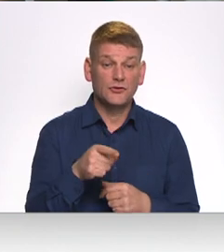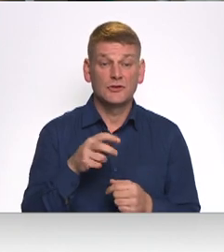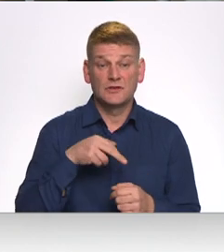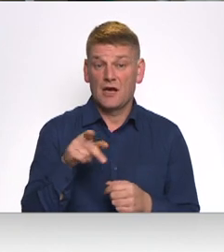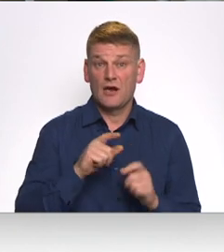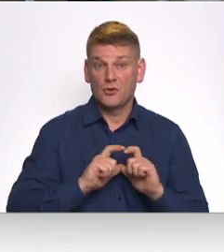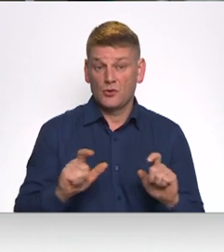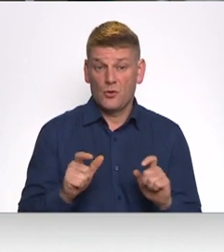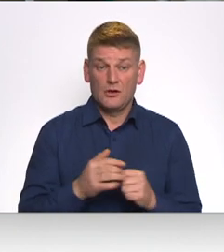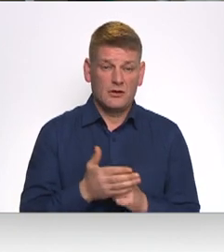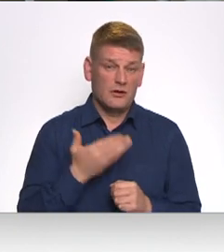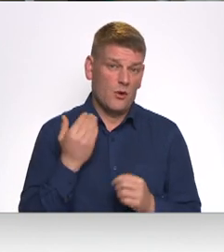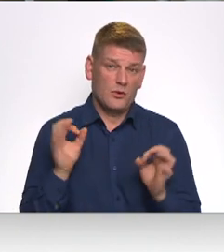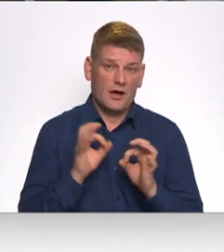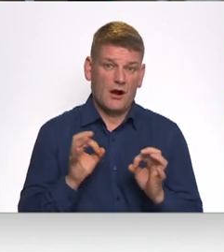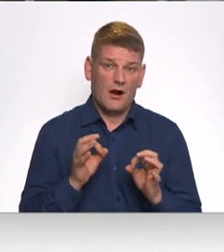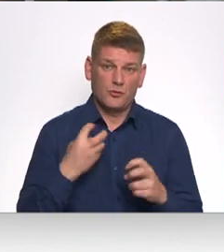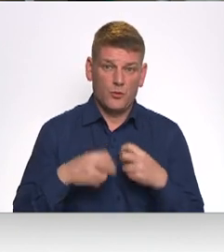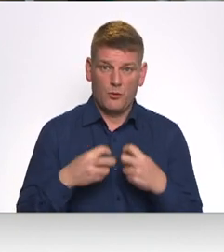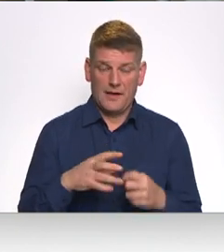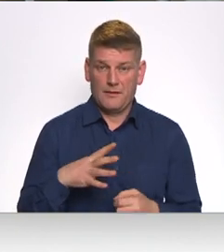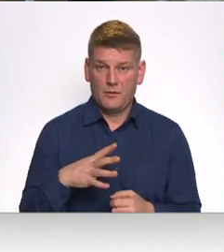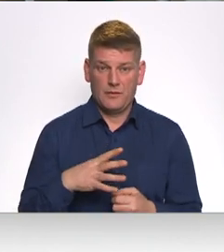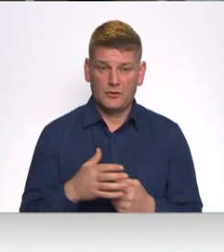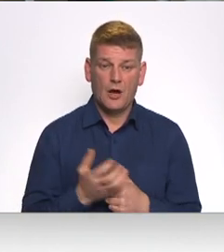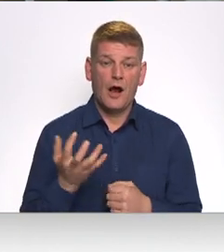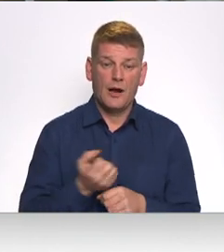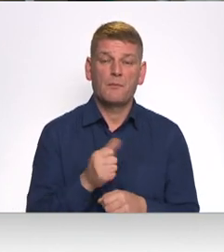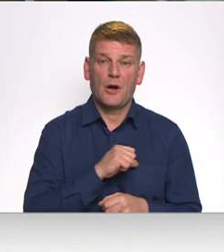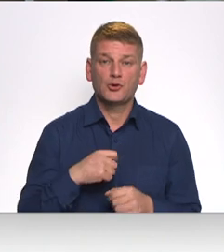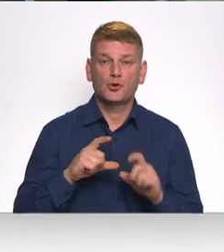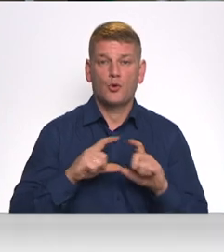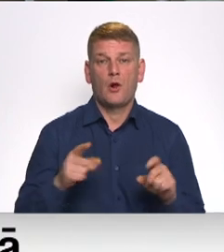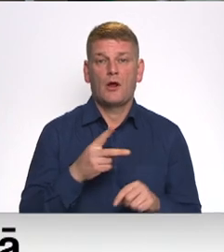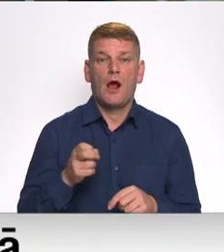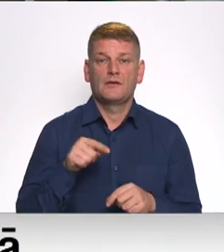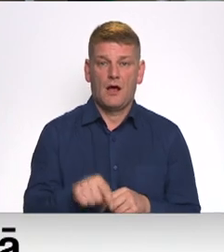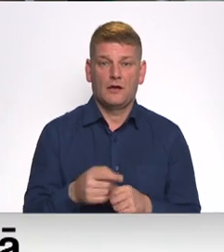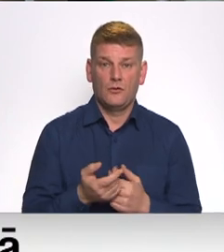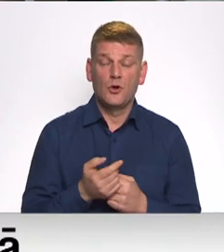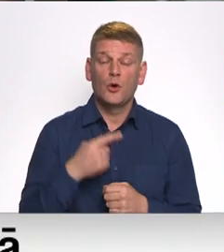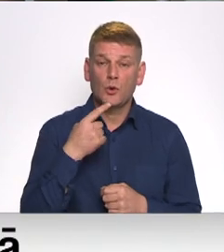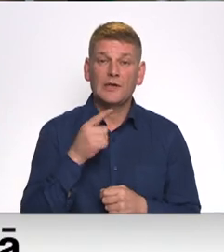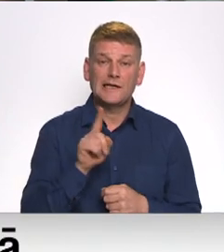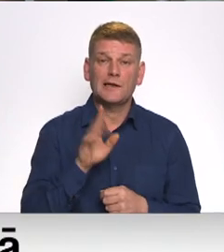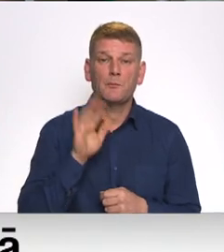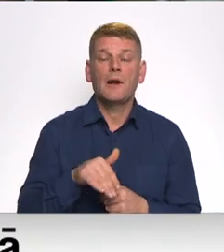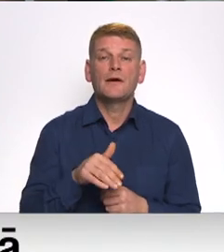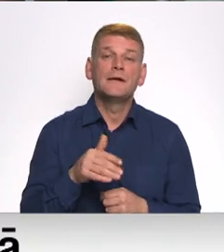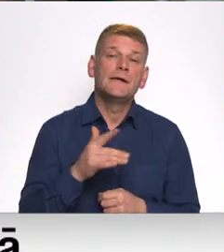skolu, nav nekādu uzpār problēmu bez ar pašu skolu kā taidu. Ja? Runa ir par